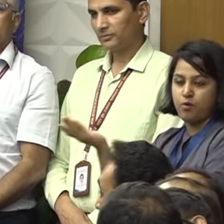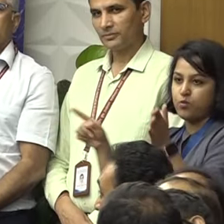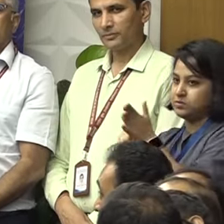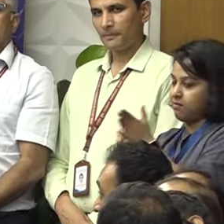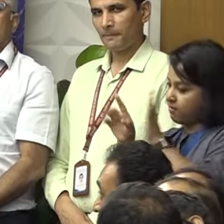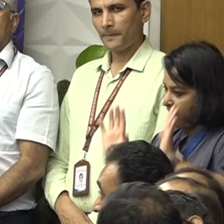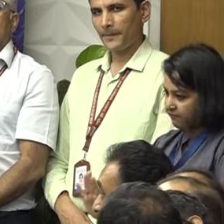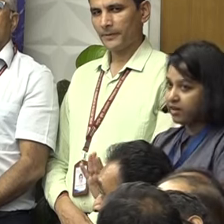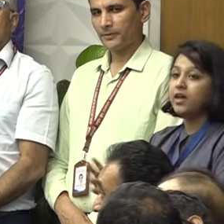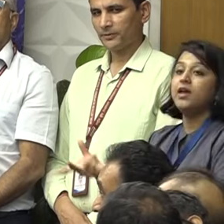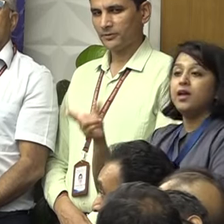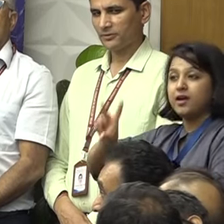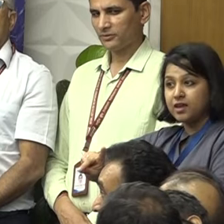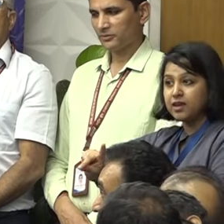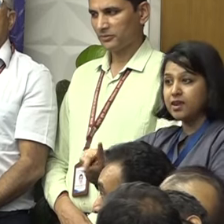पुनः